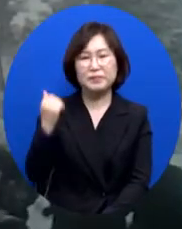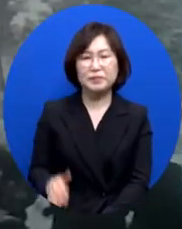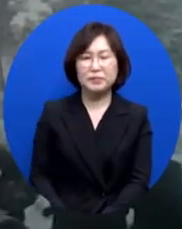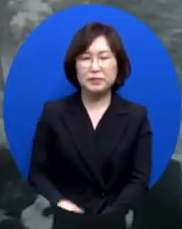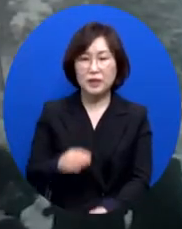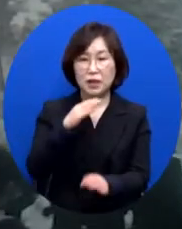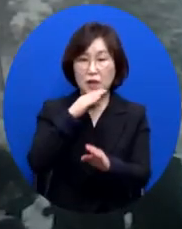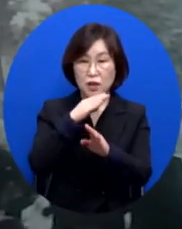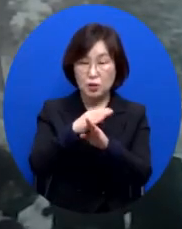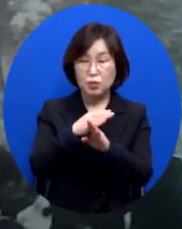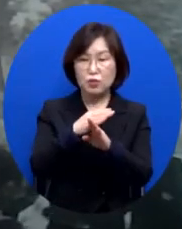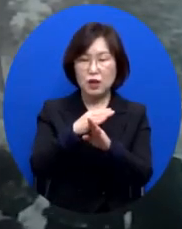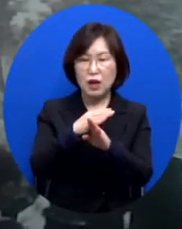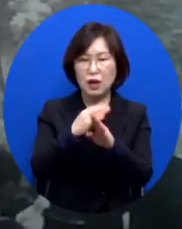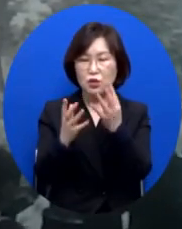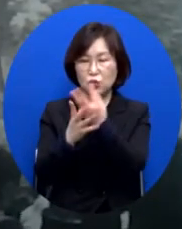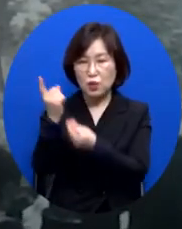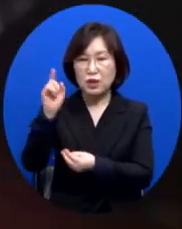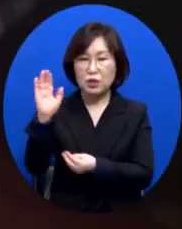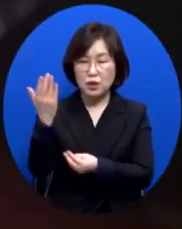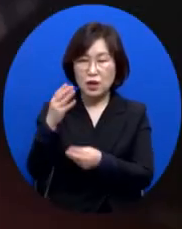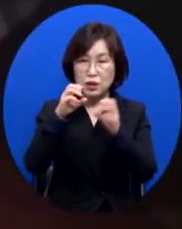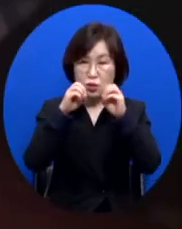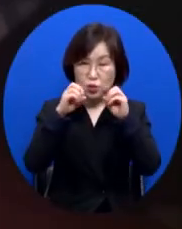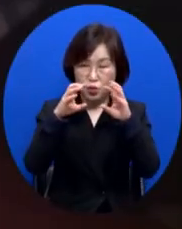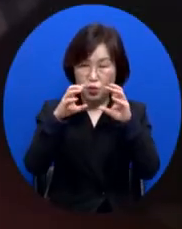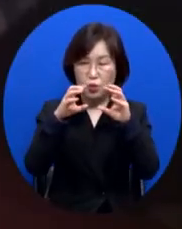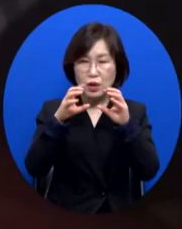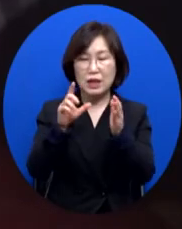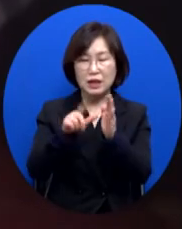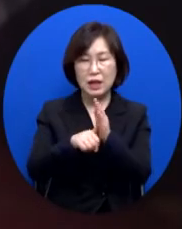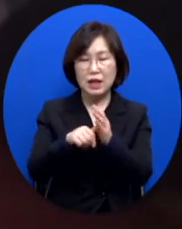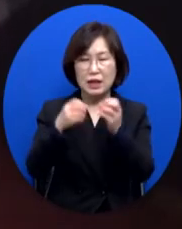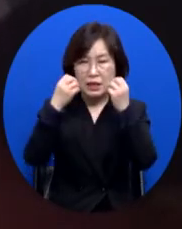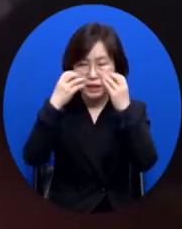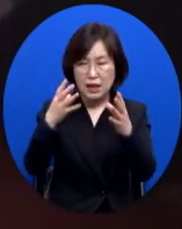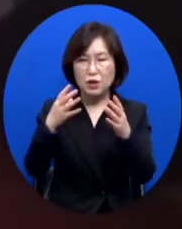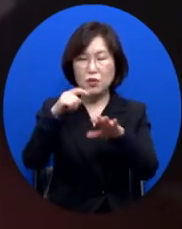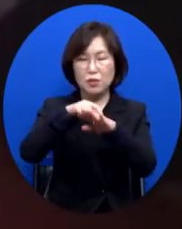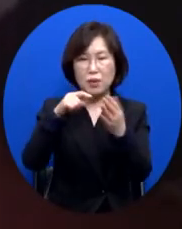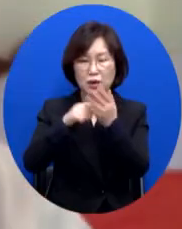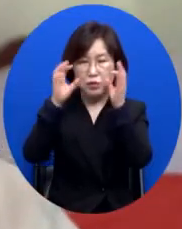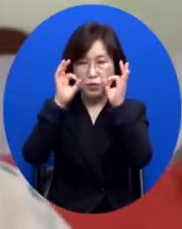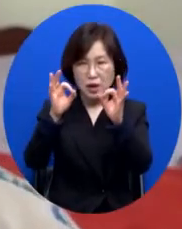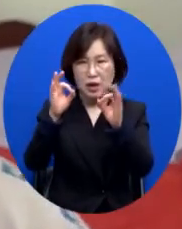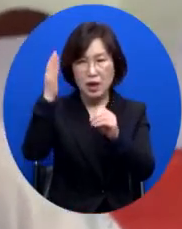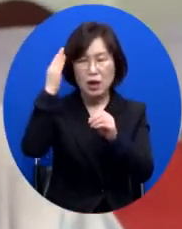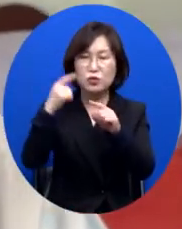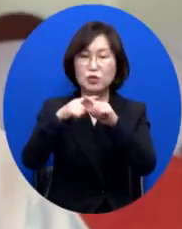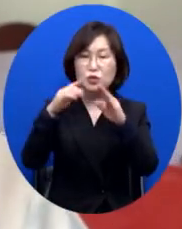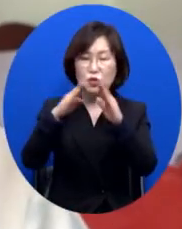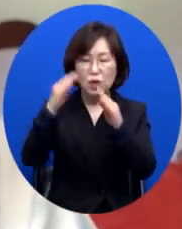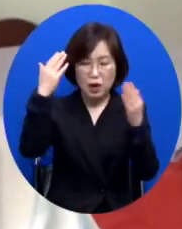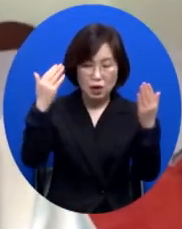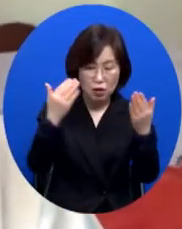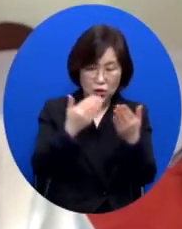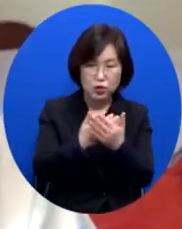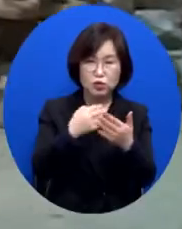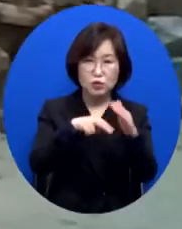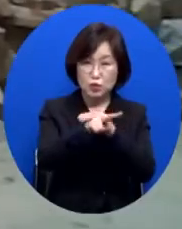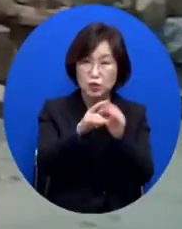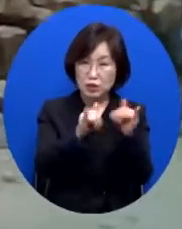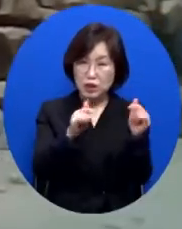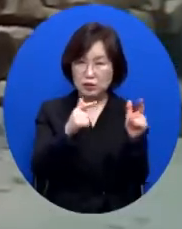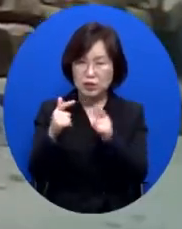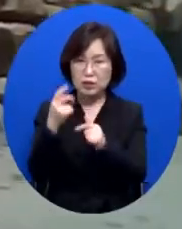남북한이 복음으로 통일되기 위해 북한 선교를 새로운 시각으로 바라봐야 할 때 한국교회가 어두운 그늘에 있는 탈북민을